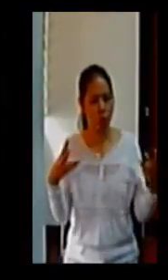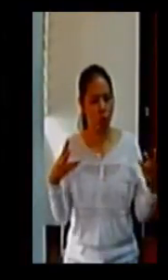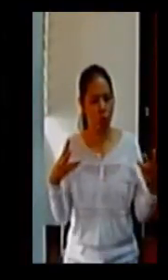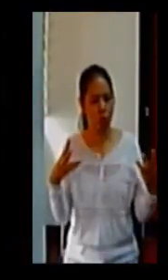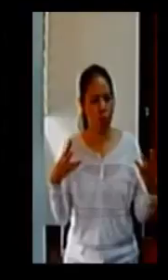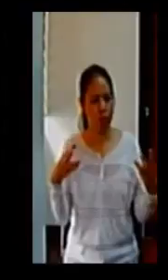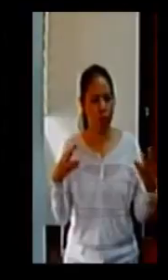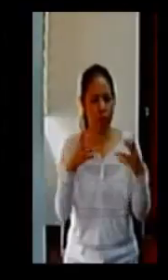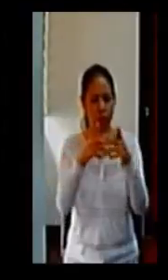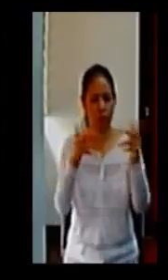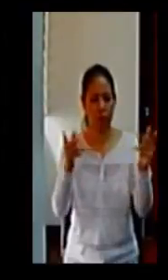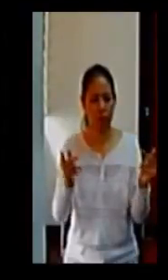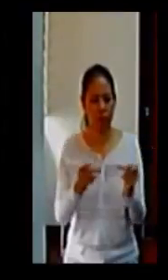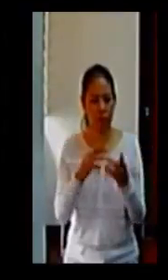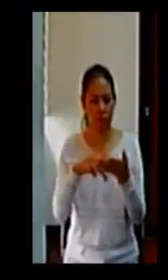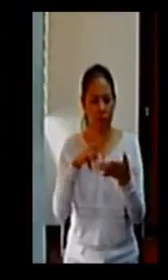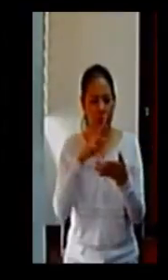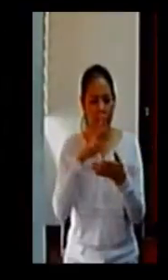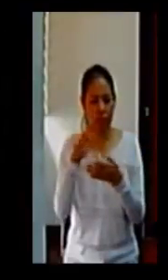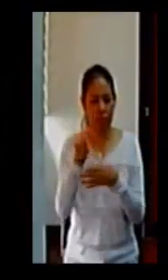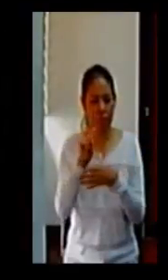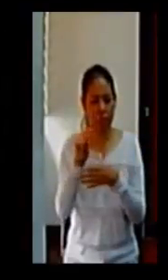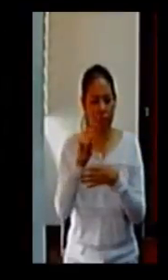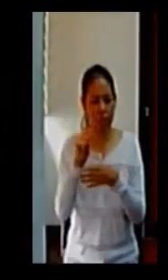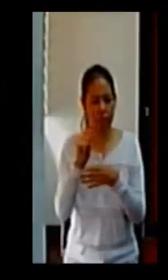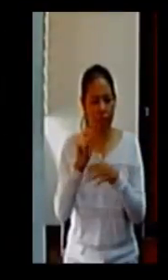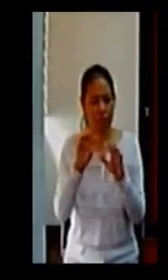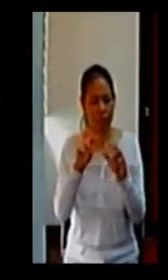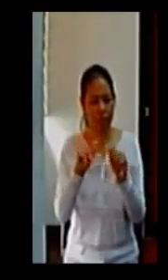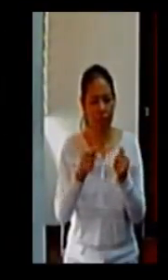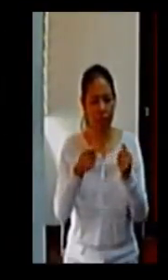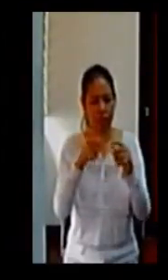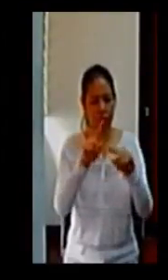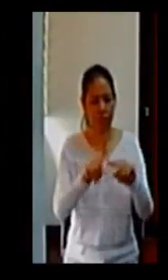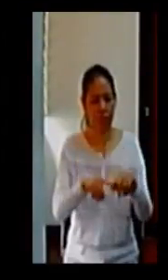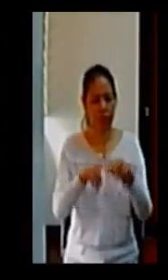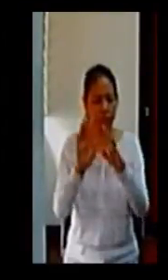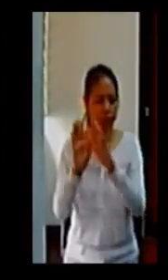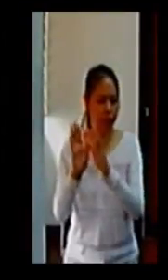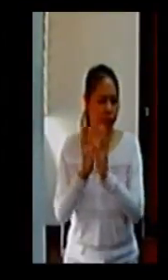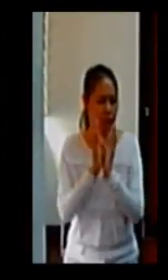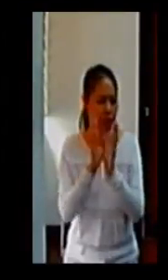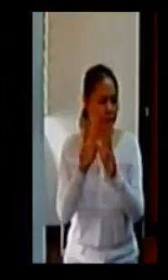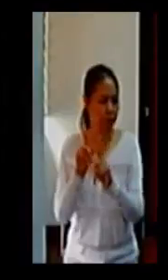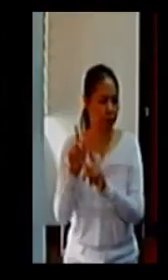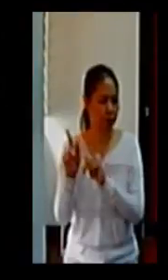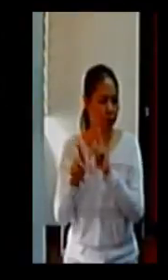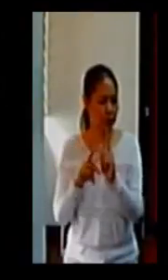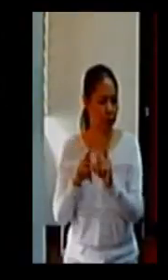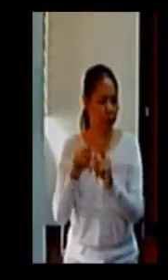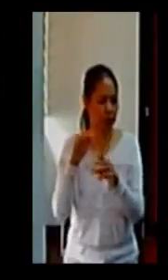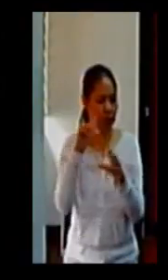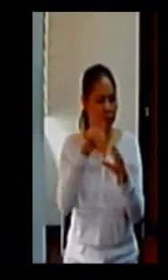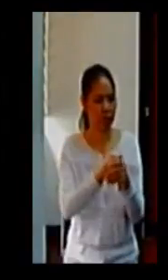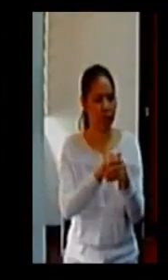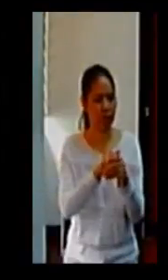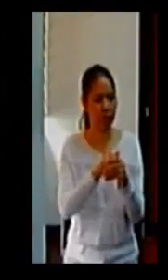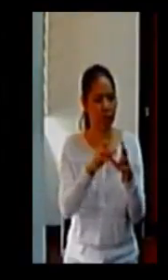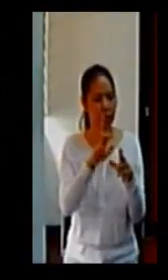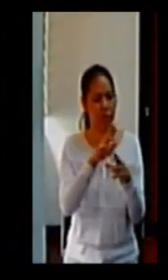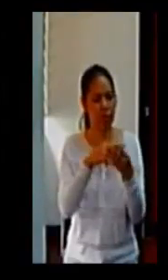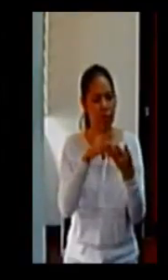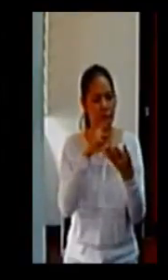area at yung dependence ng komunidad doon sa